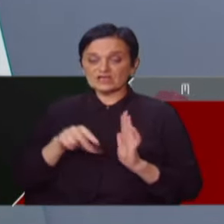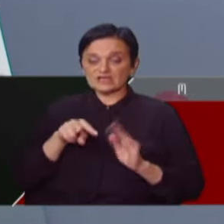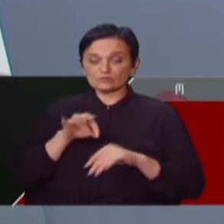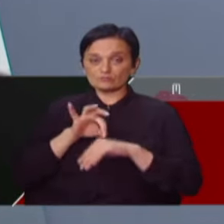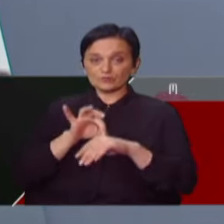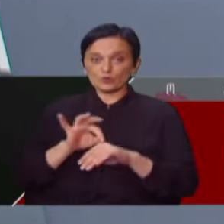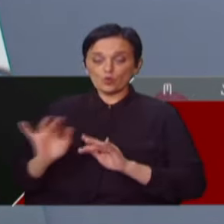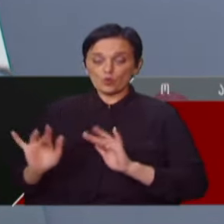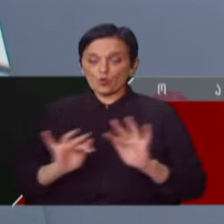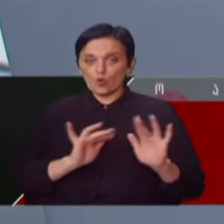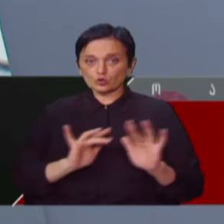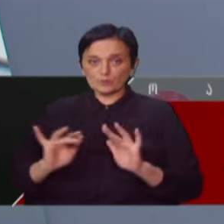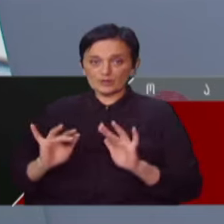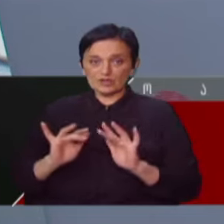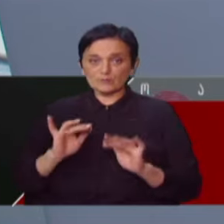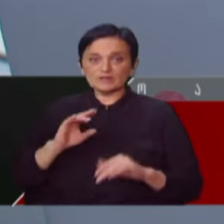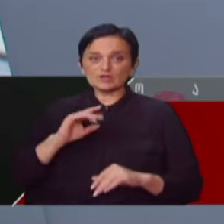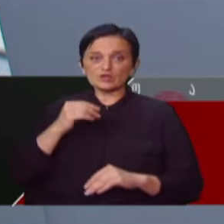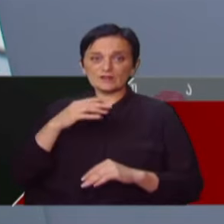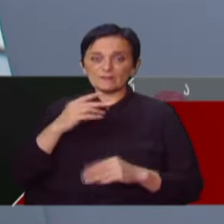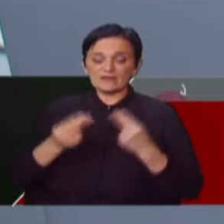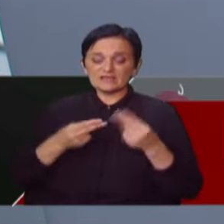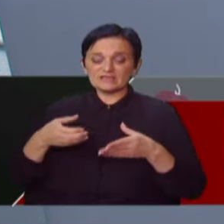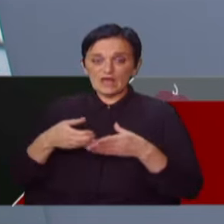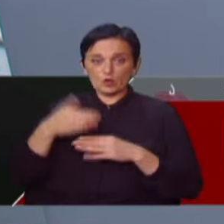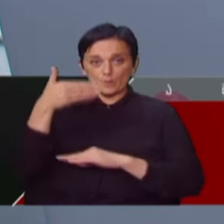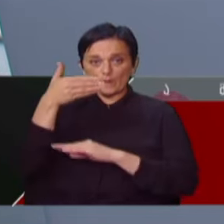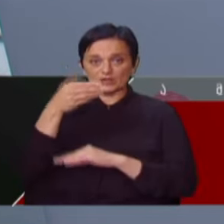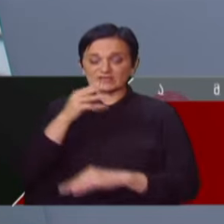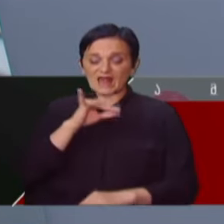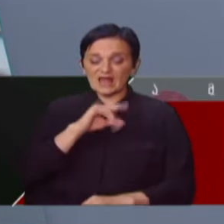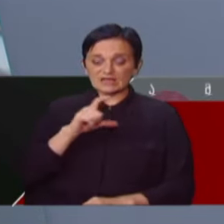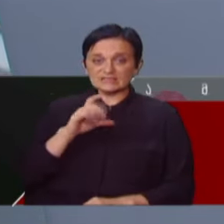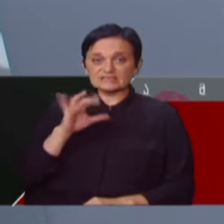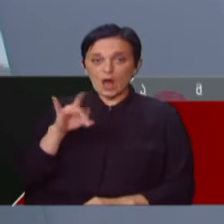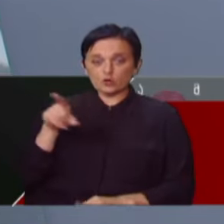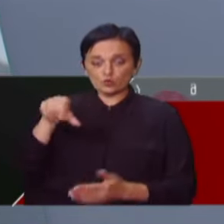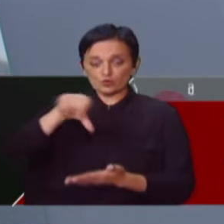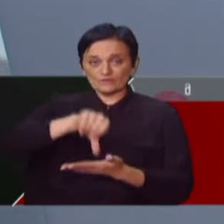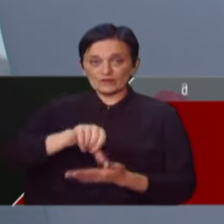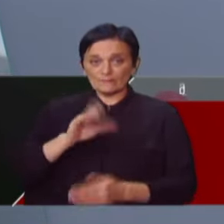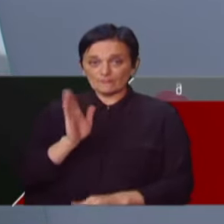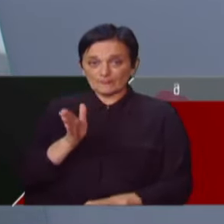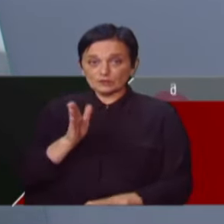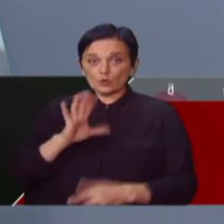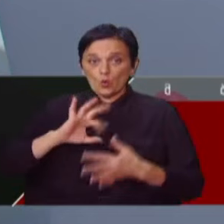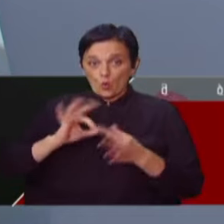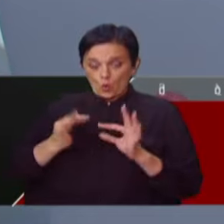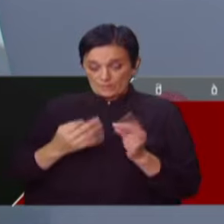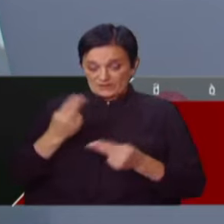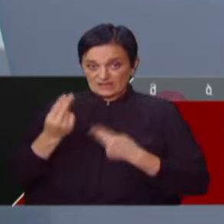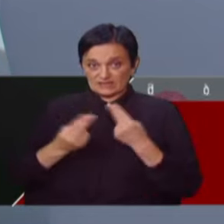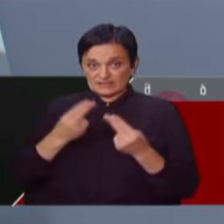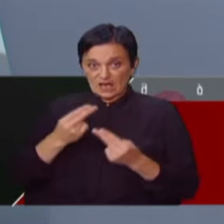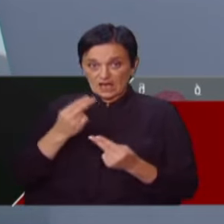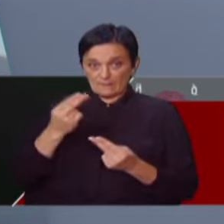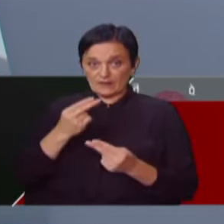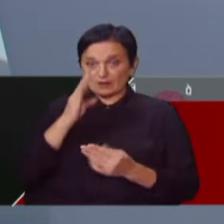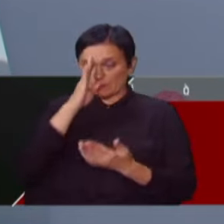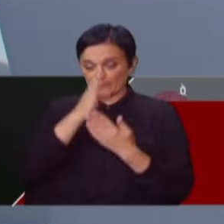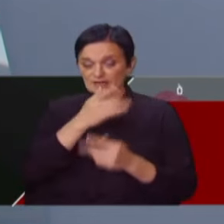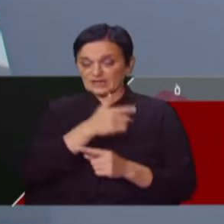gaimarteba ghonizdebaze naklebis medroshebi Olimpiuri chempionebi Lashetalkhadze da Nino Salukhadze iknebian Olimpiuri tamashebis translatsias